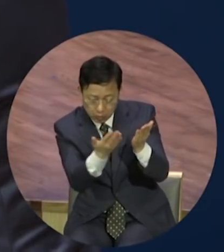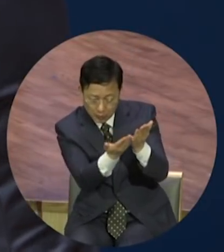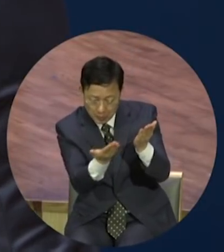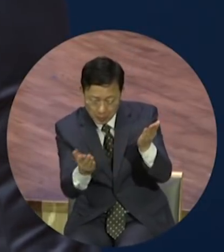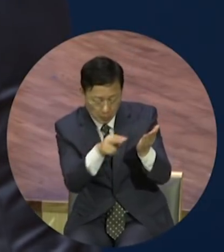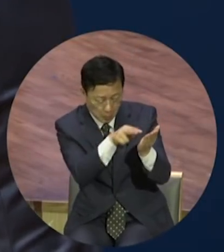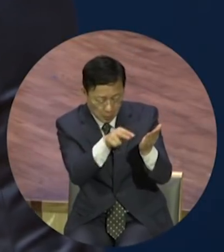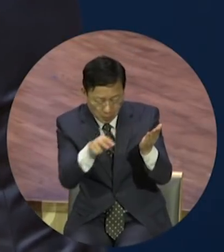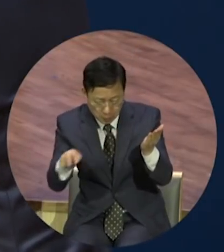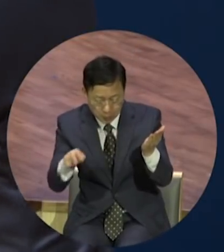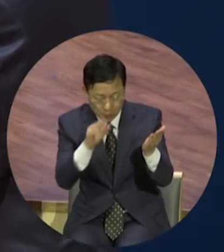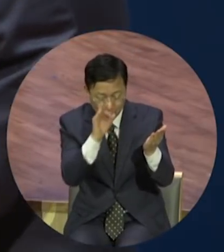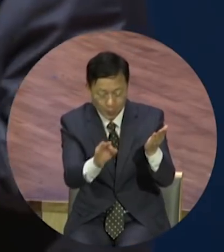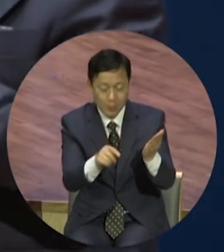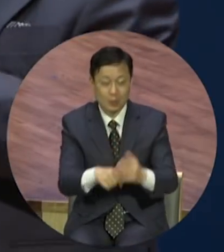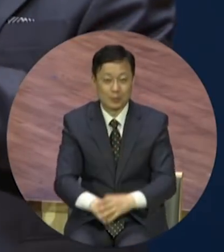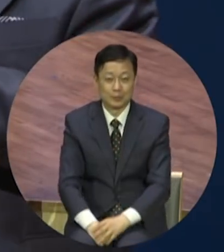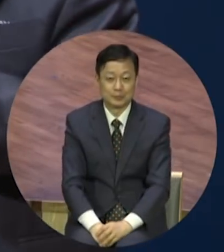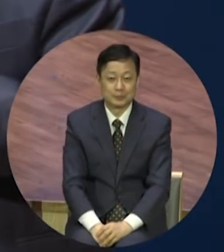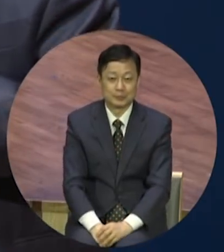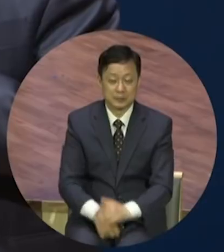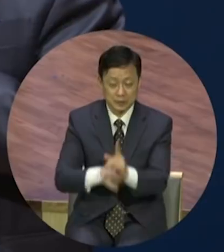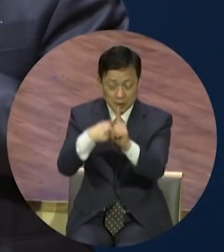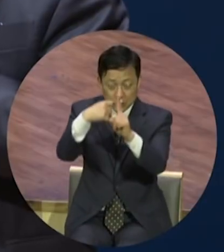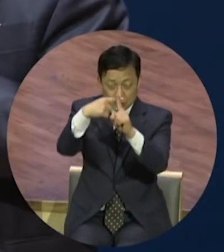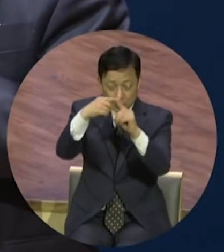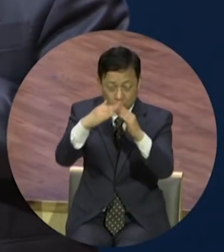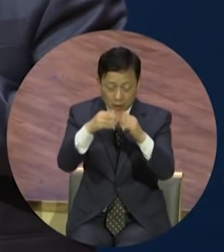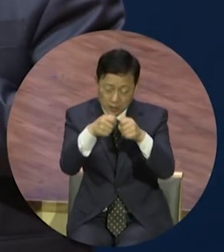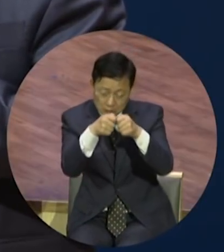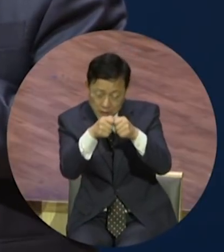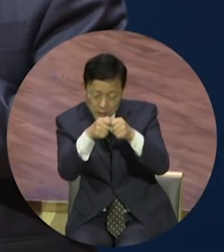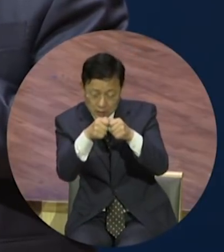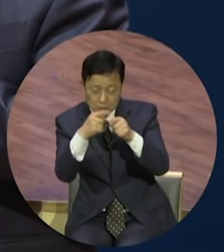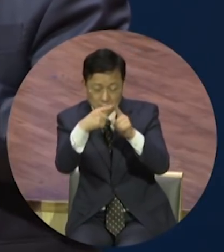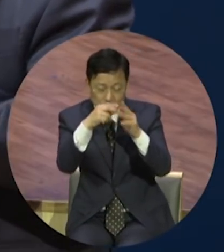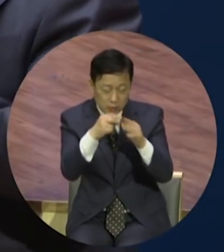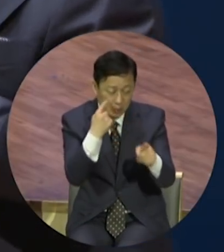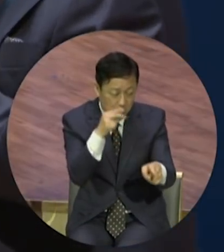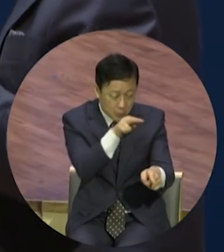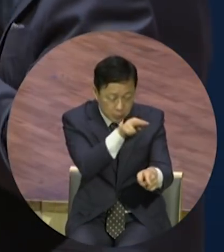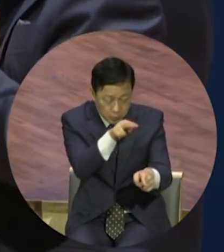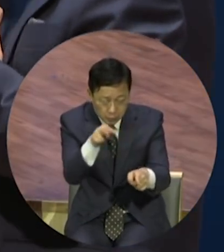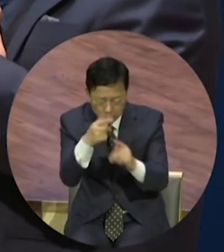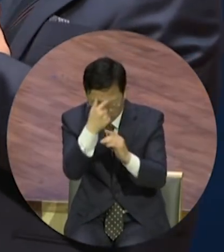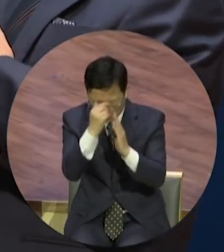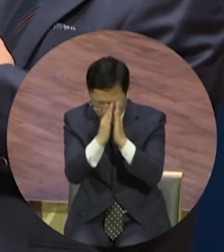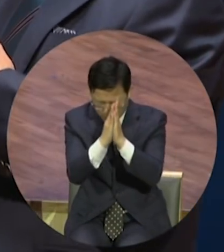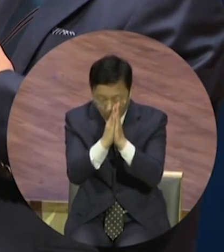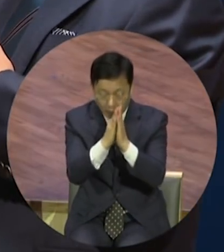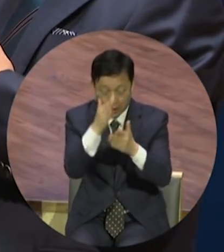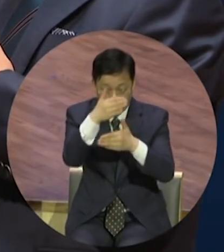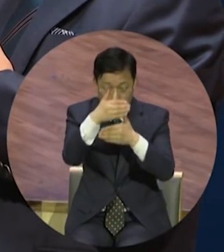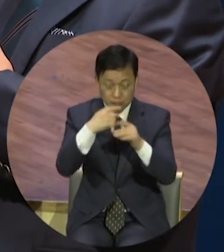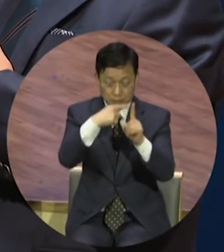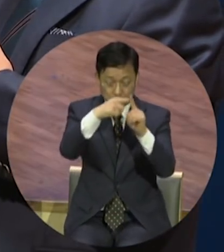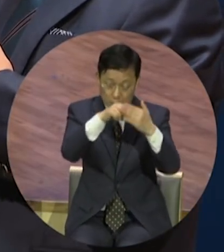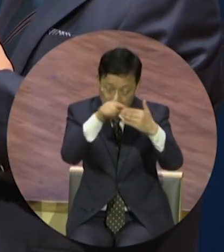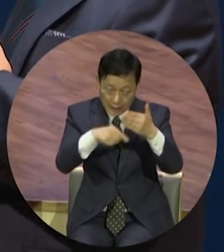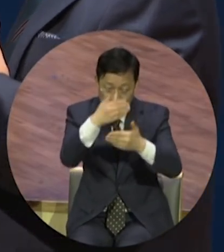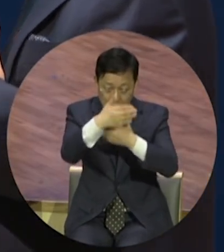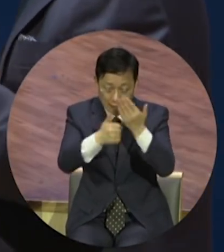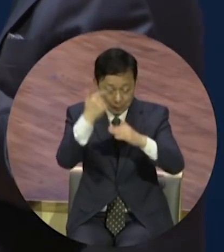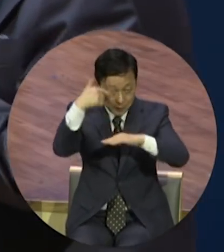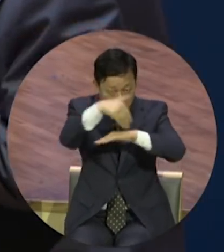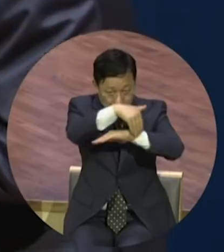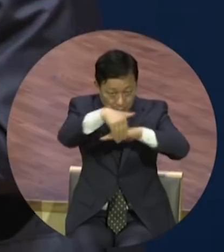absolute plan. 여러분 교회를 자세히 놓고 기도한다면 여러분 교회 하나님의 절대 흐름이 딱 보여요. If you pray a very detailed